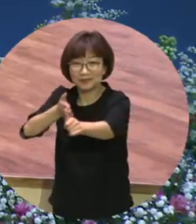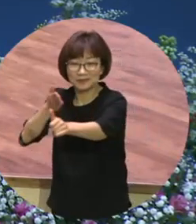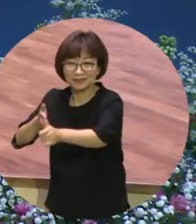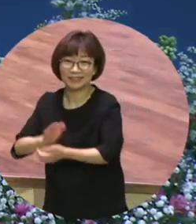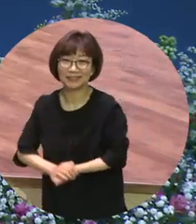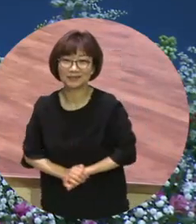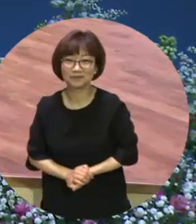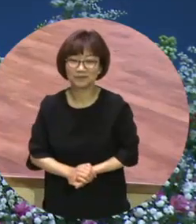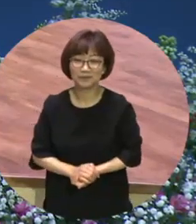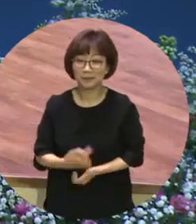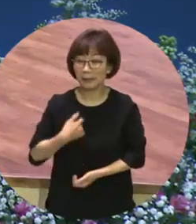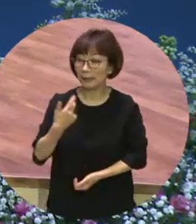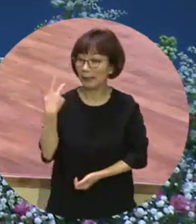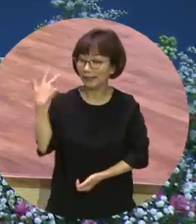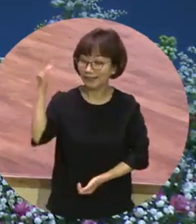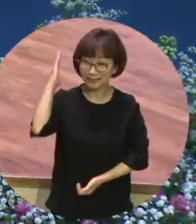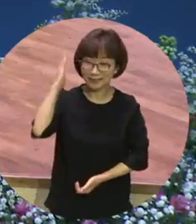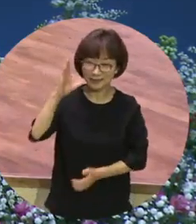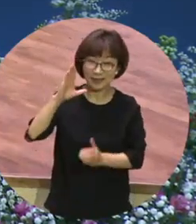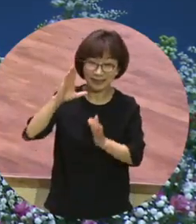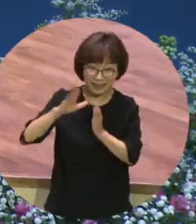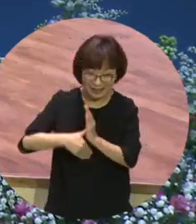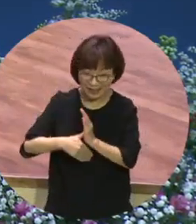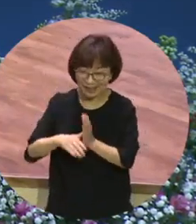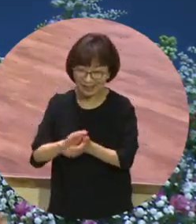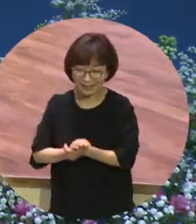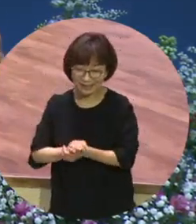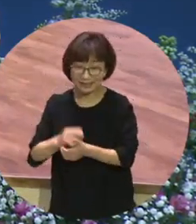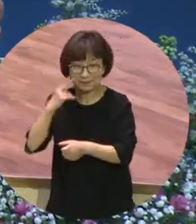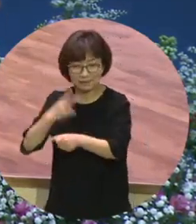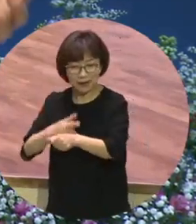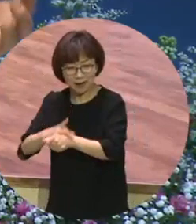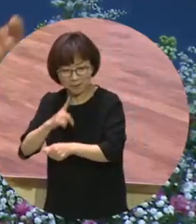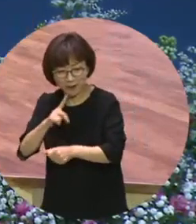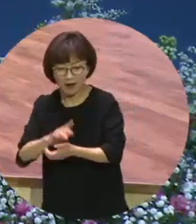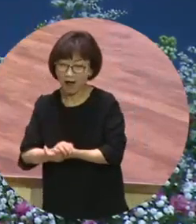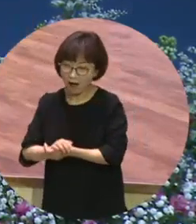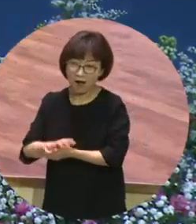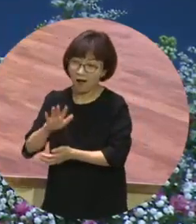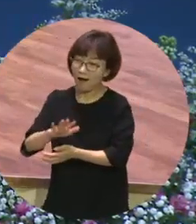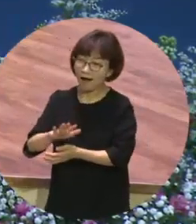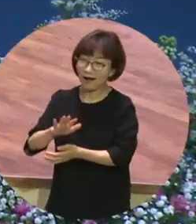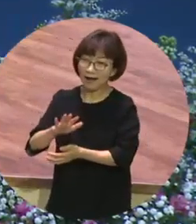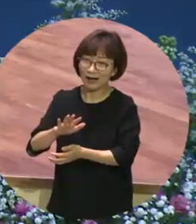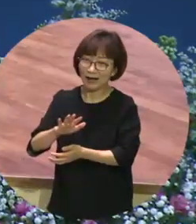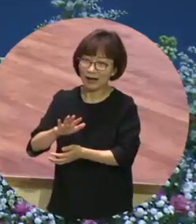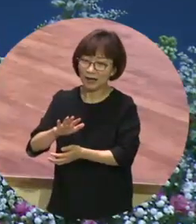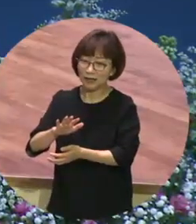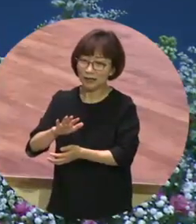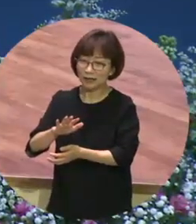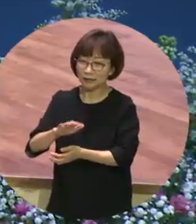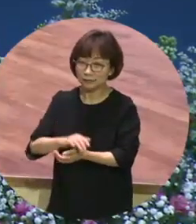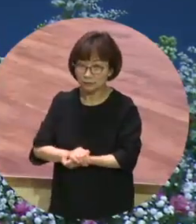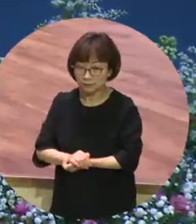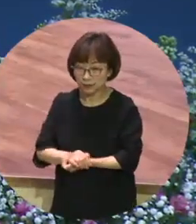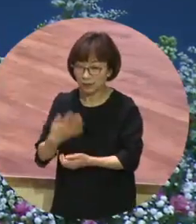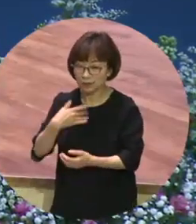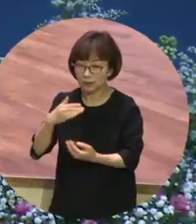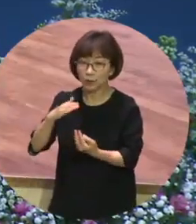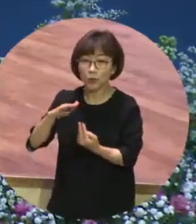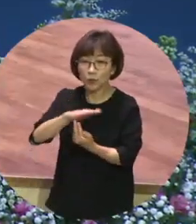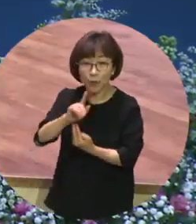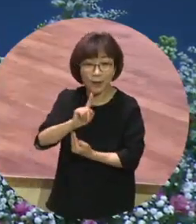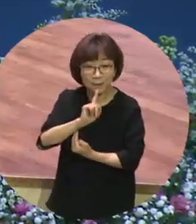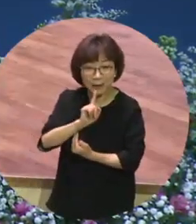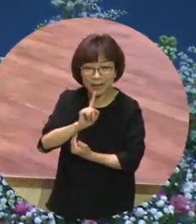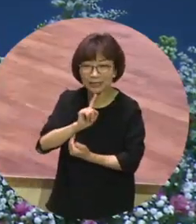바울이 예수님을 흥하게 하는 일이, 그는 흥하야겠고 예수님을 흥하게 하는 것이 인생의